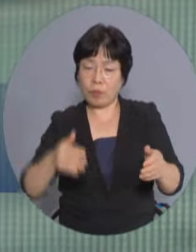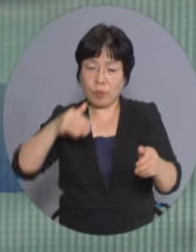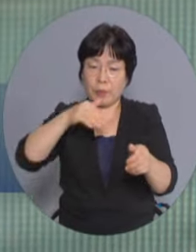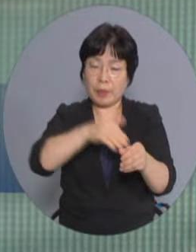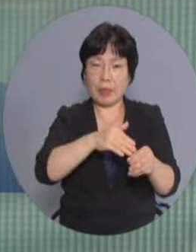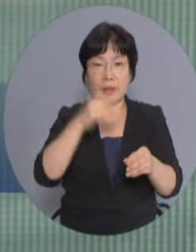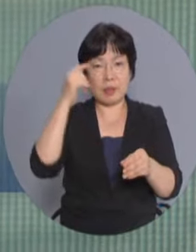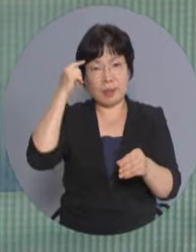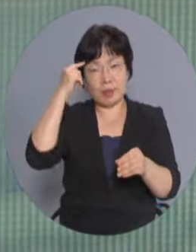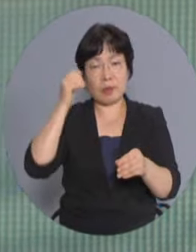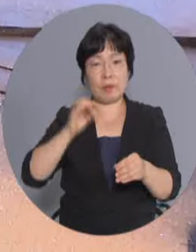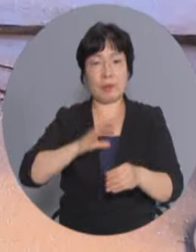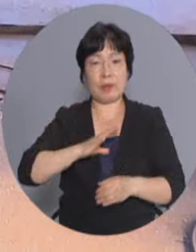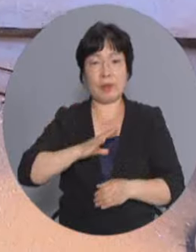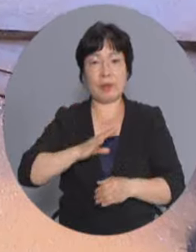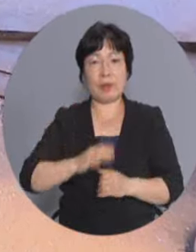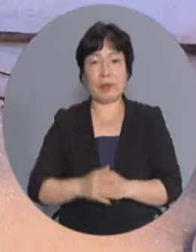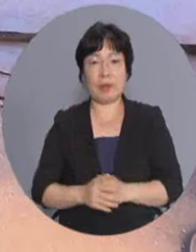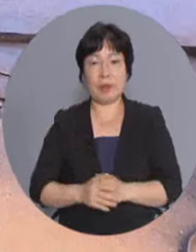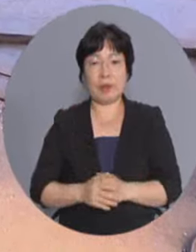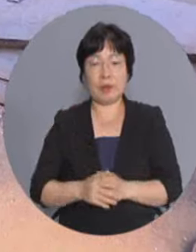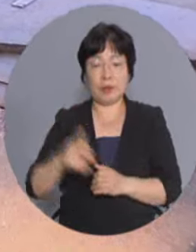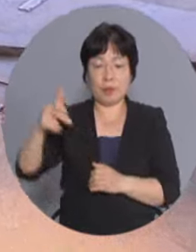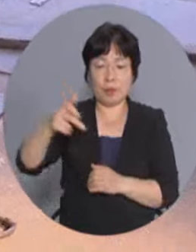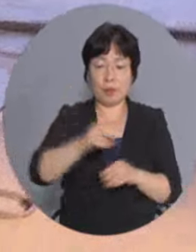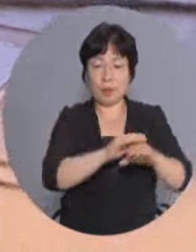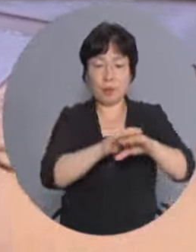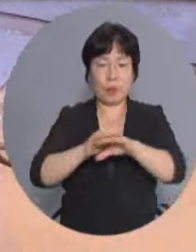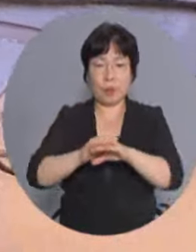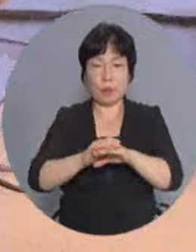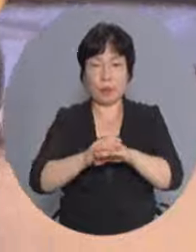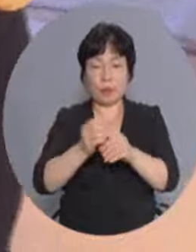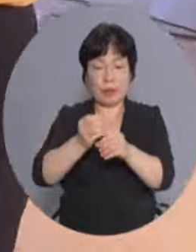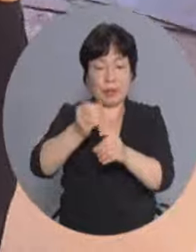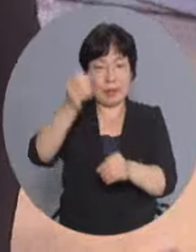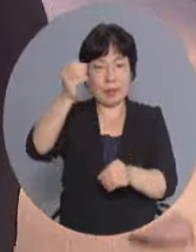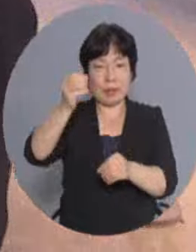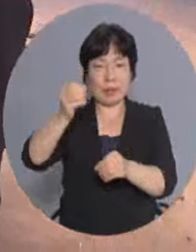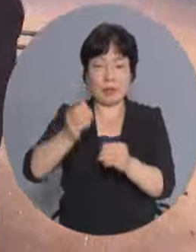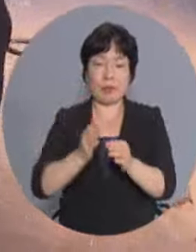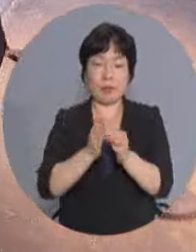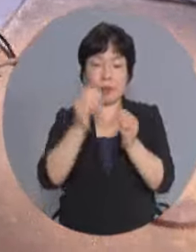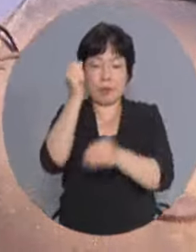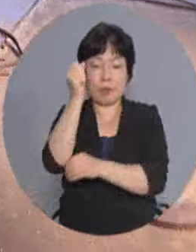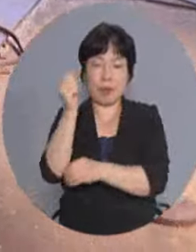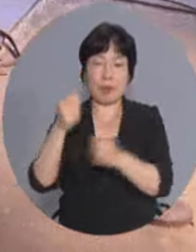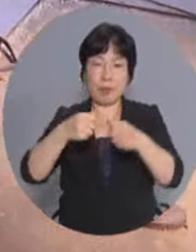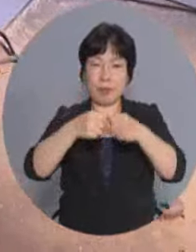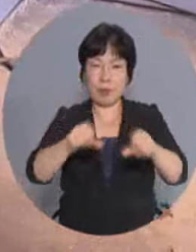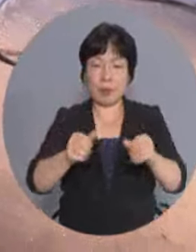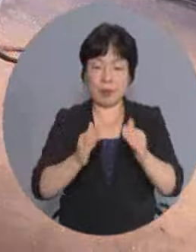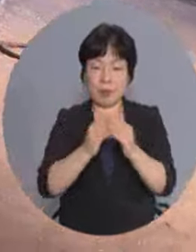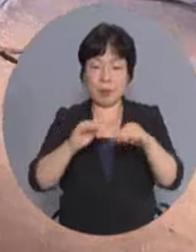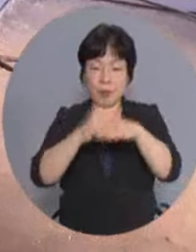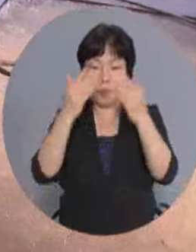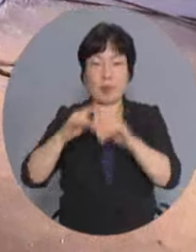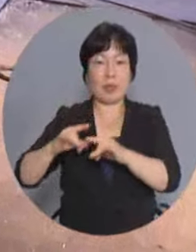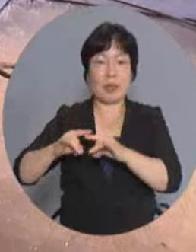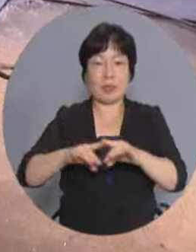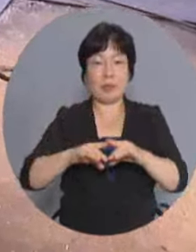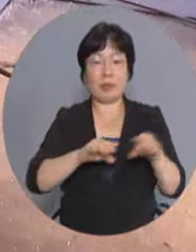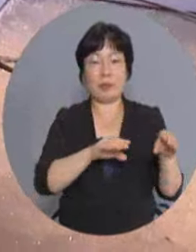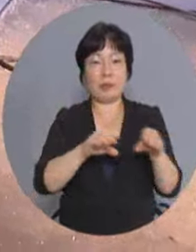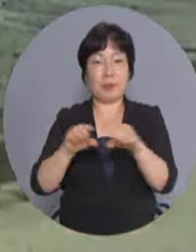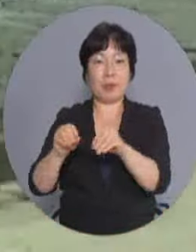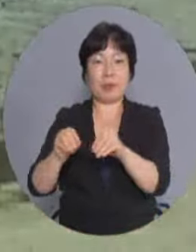뭐 많이 놀랐죠 레이더와 GPS 안테나가 달려 있던 여객선 기둥이 부러지면서 선내 모든 통신이 먹통이